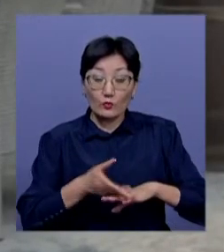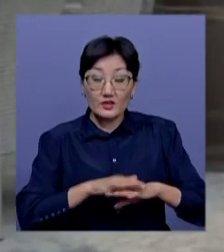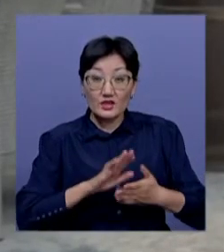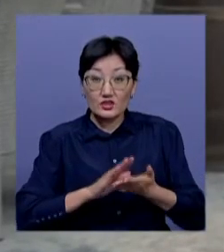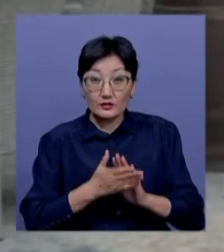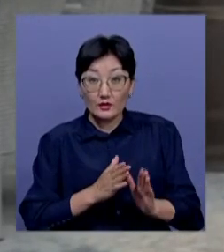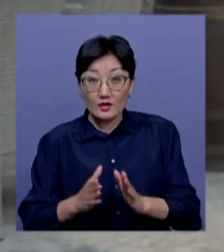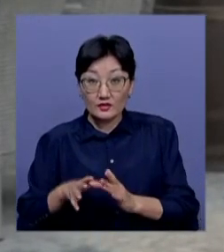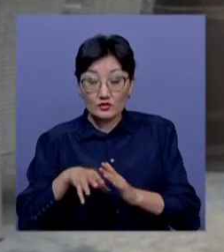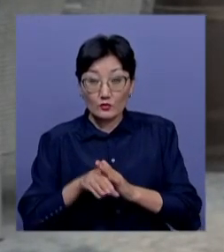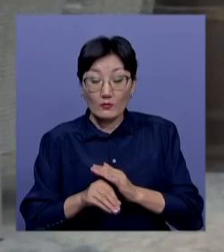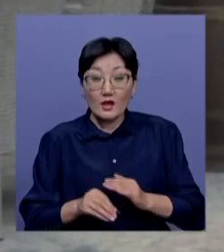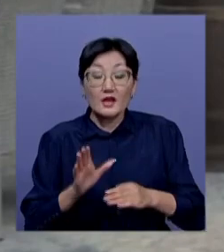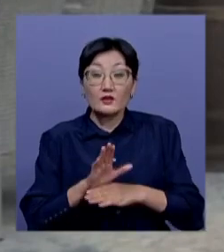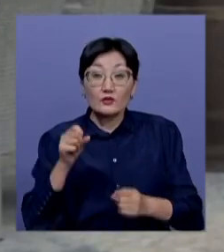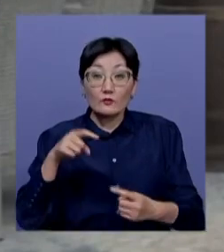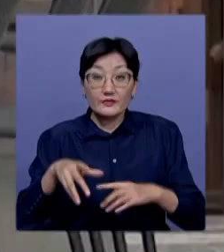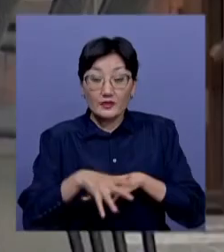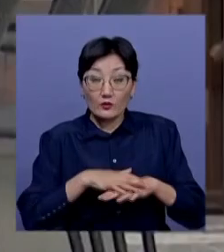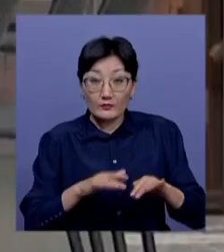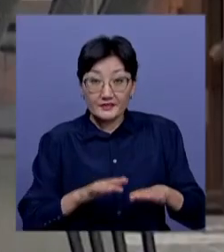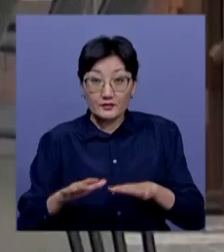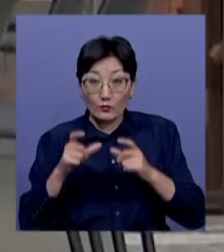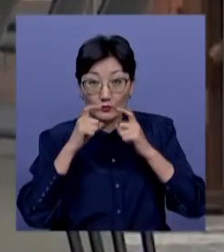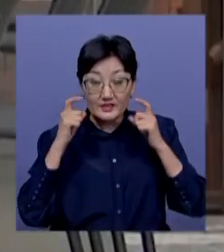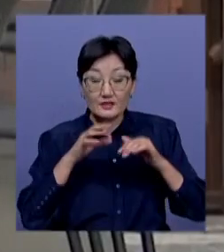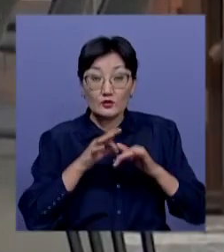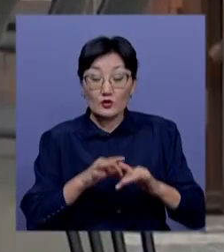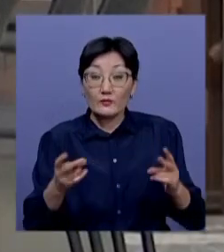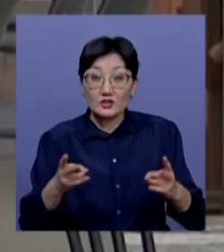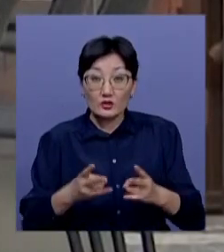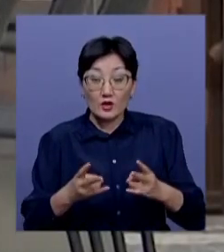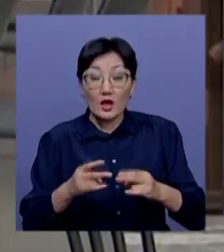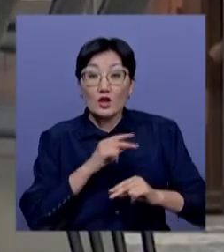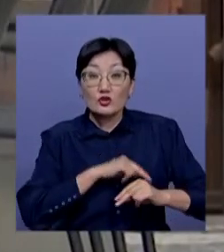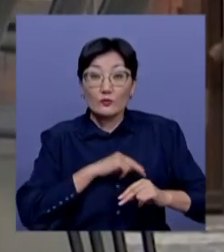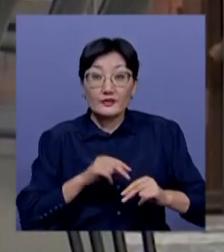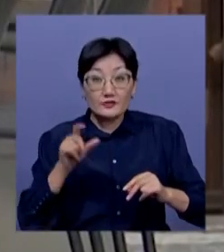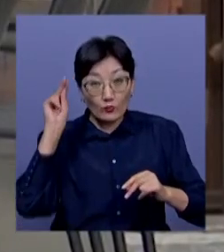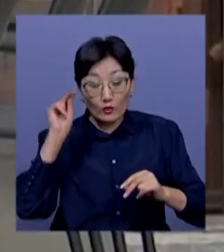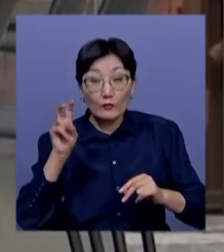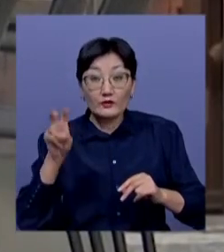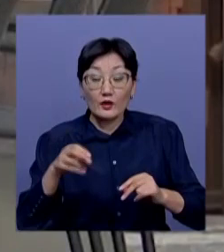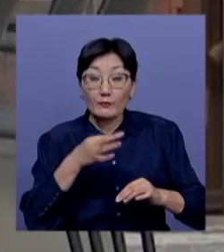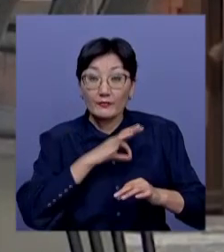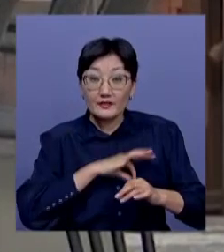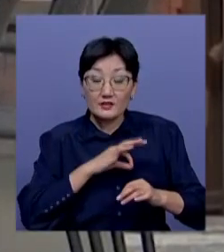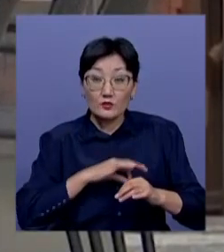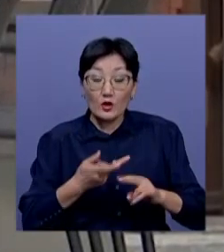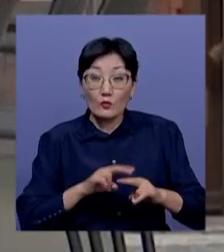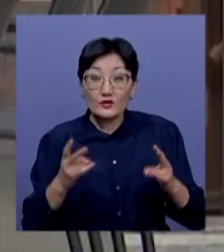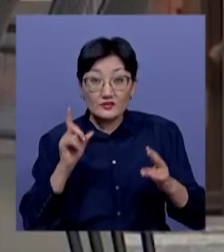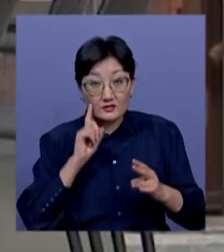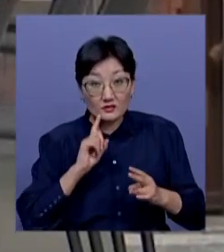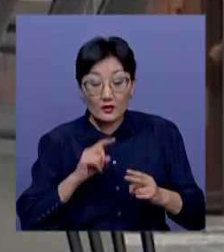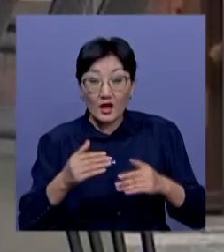жағдай режимін енгізді. Қаулыға сәйкес қоғамдық орындарда бетперде тағуға жеттілігі, жұмысқа не оқуға барғанда пайдалануға аса ыңғайлы